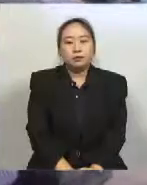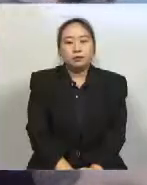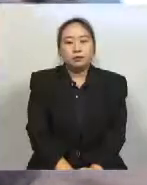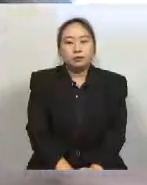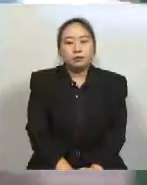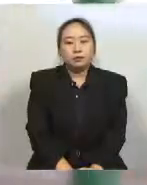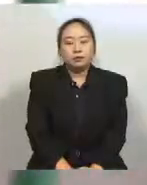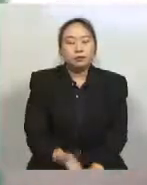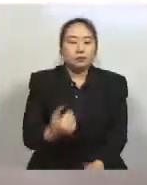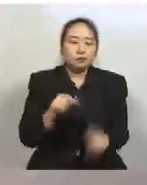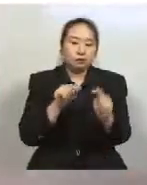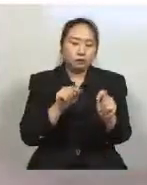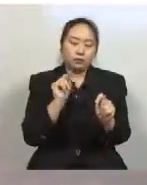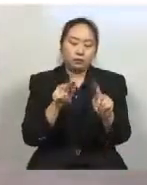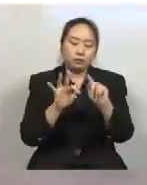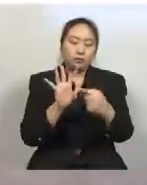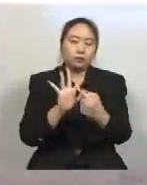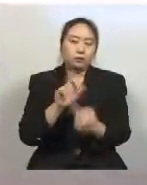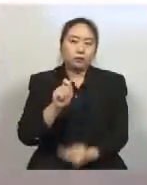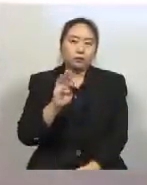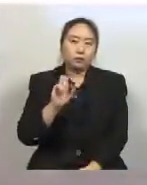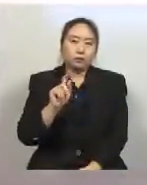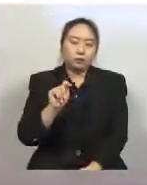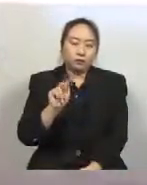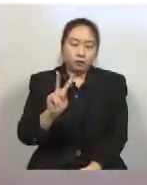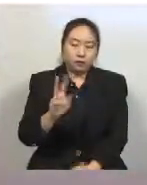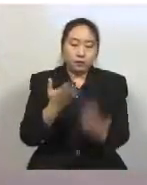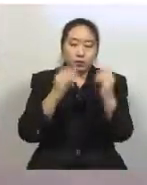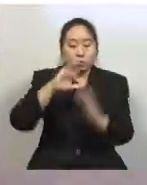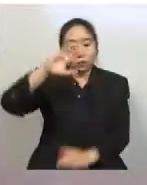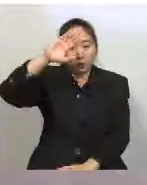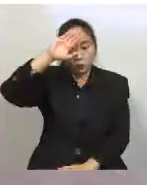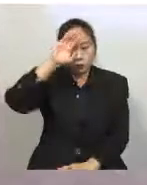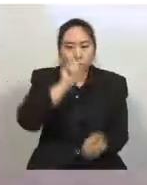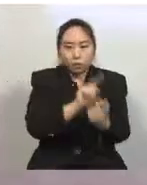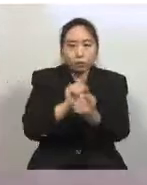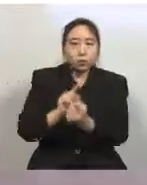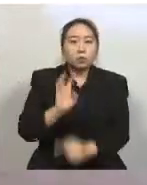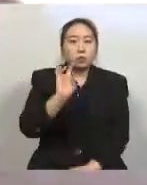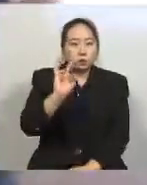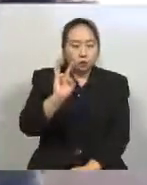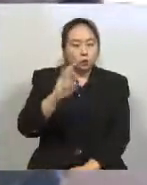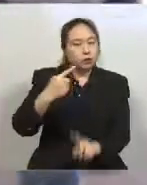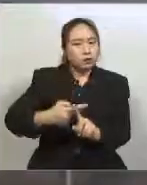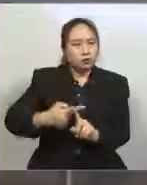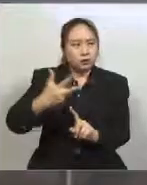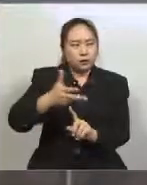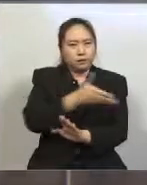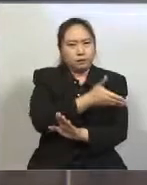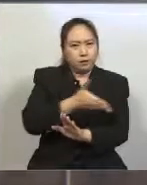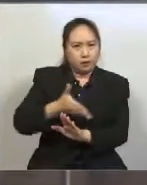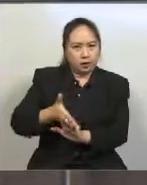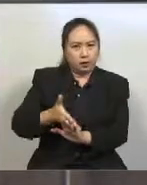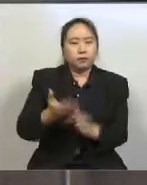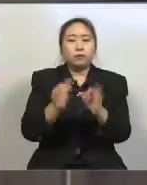ซึ่งที่ตำบลท่าอิฐขณะนี้พบผู้ป่วยโรคชิกุนกุนย่าในพื้นที่แล้ว6คนในช่วง3เดือนที่ผ่านมาและ